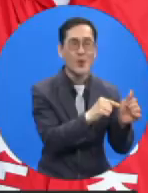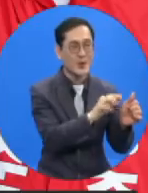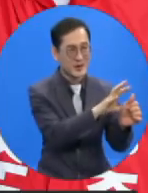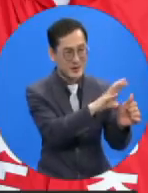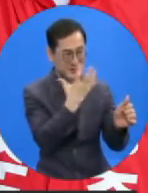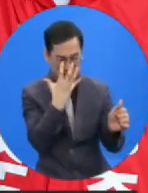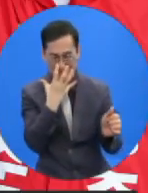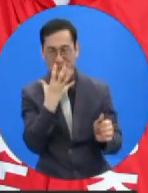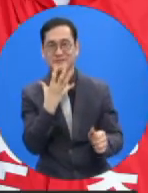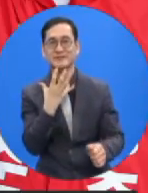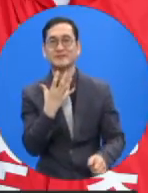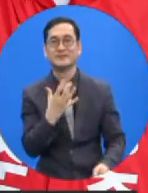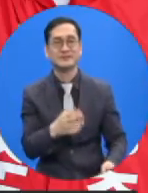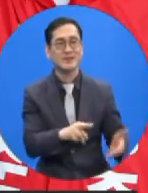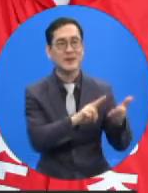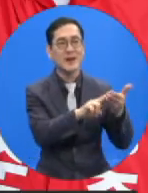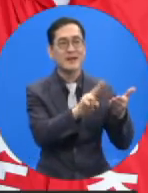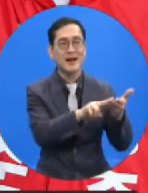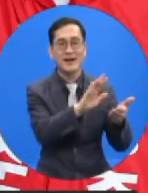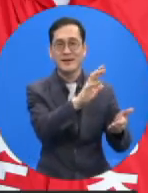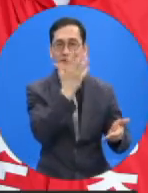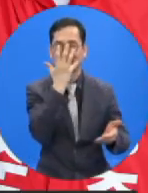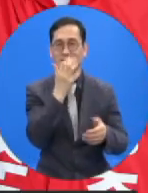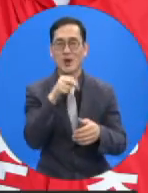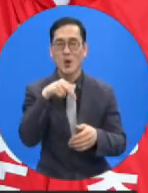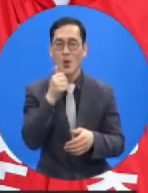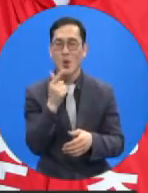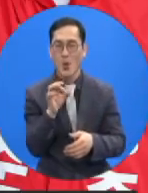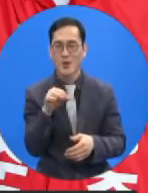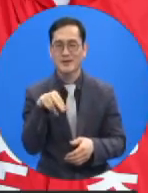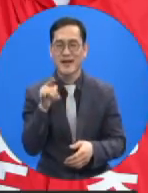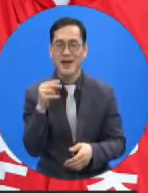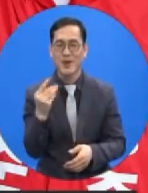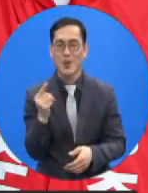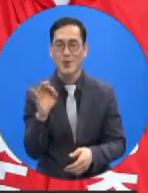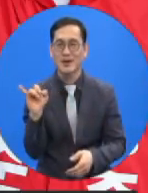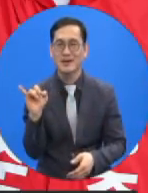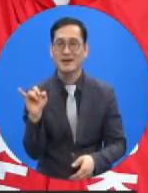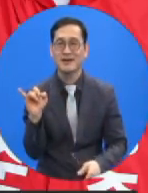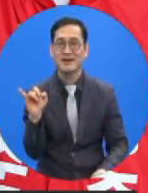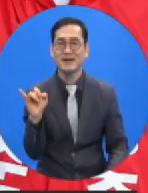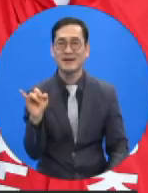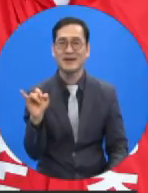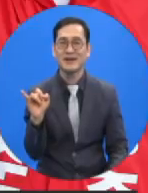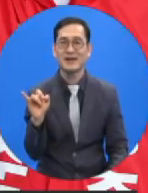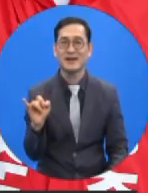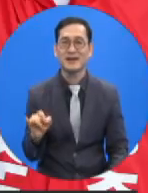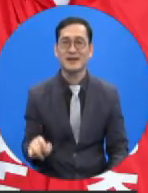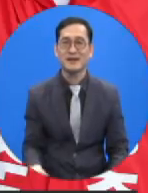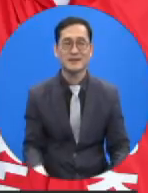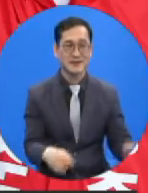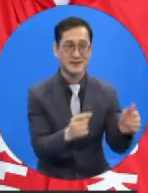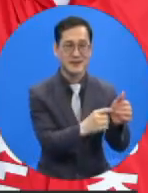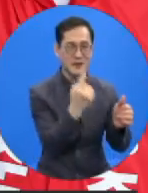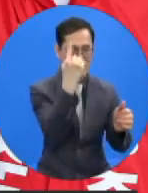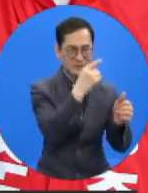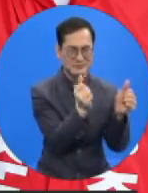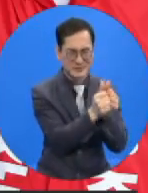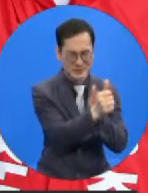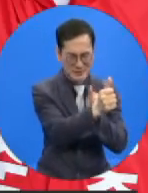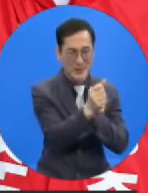SNS에서 웹툰 이태원 클라스를 패러디해서 홍세로이, 저게 주인공이에요. 원래 박세로이인데 굉장히 잘생긴